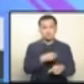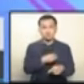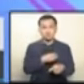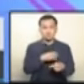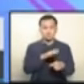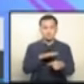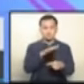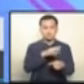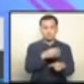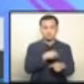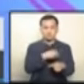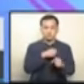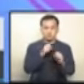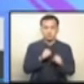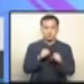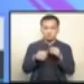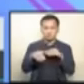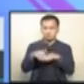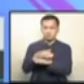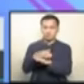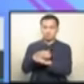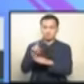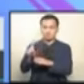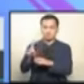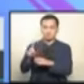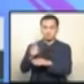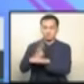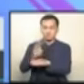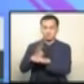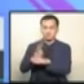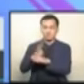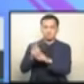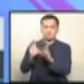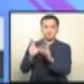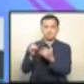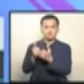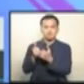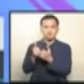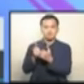mga pulis natin pwede yung pumasok sa isa pong business establishment?